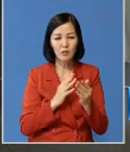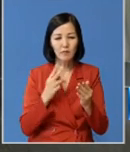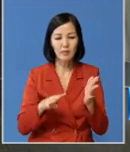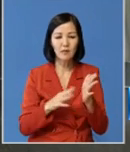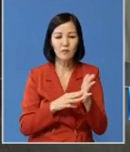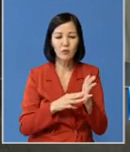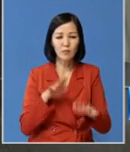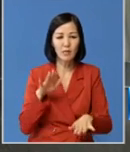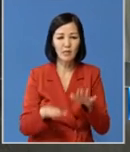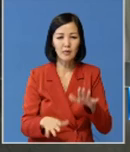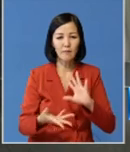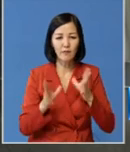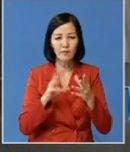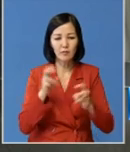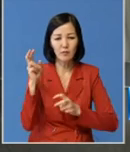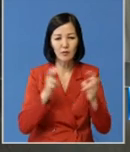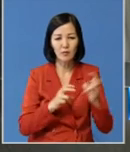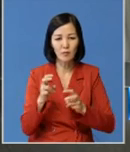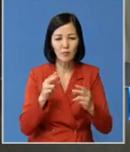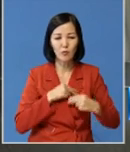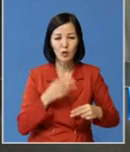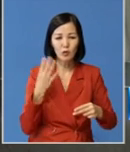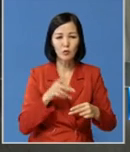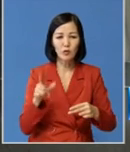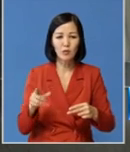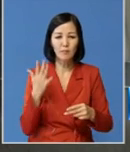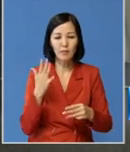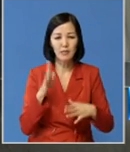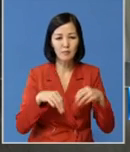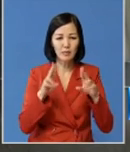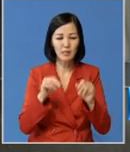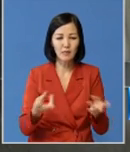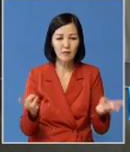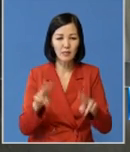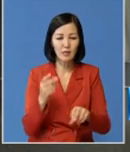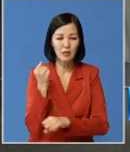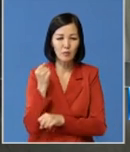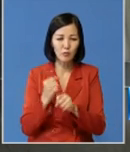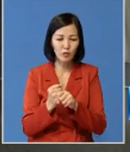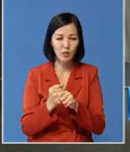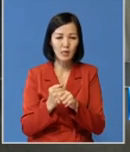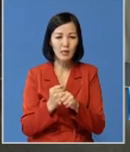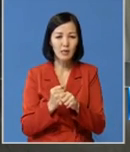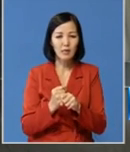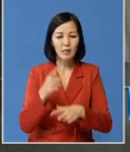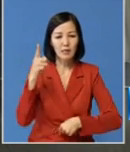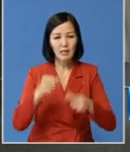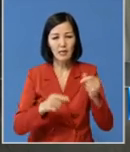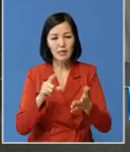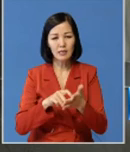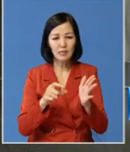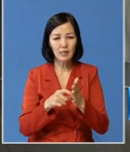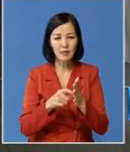килограмм. По всей ферме работает 40 человек, из них 5 специалистов, остальные рабочие. Доильный зал